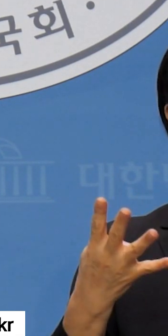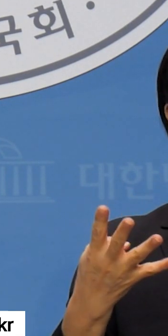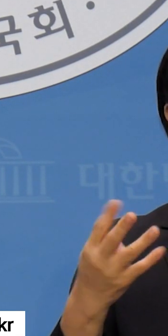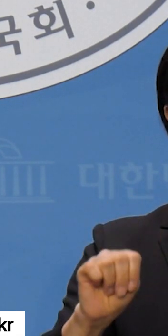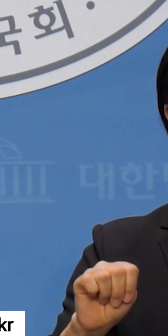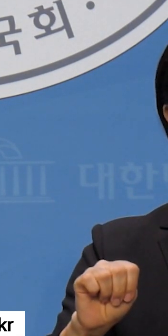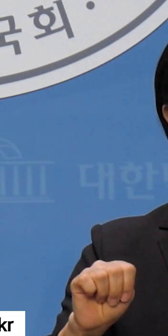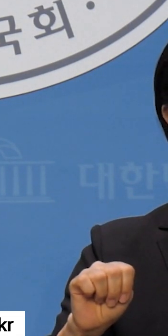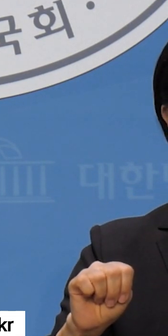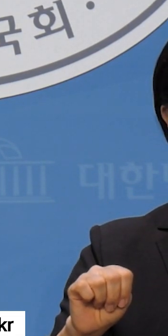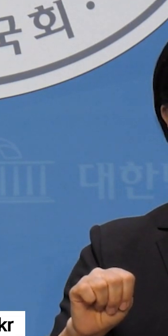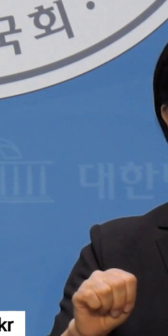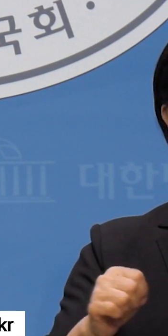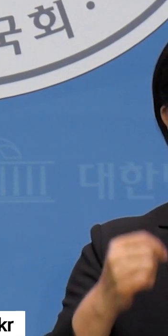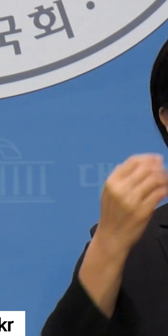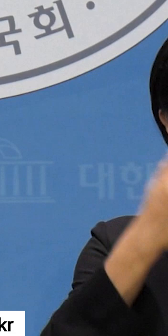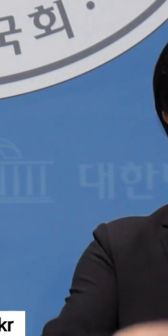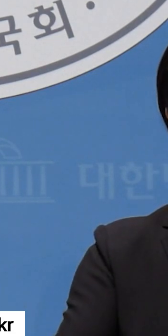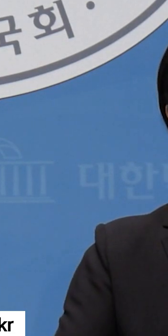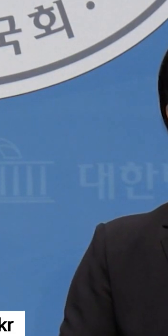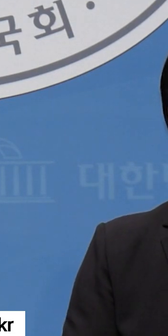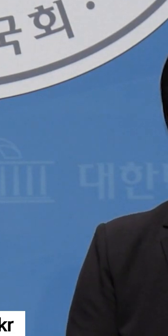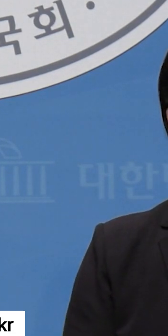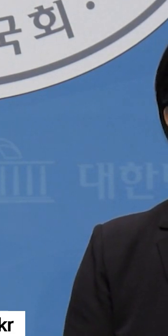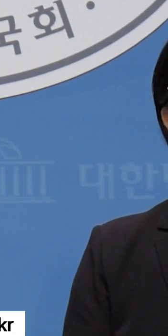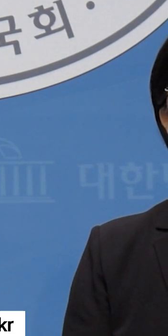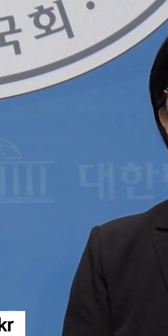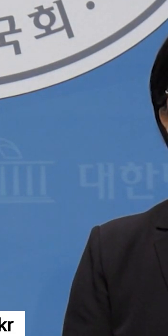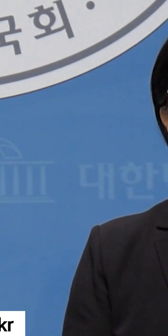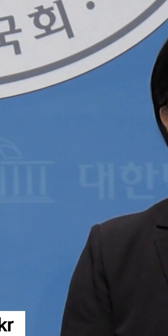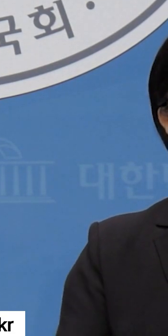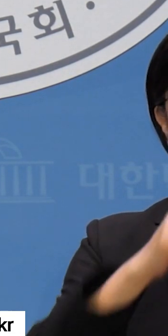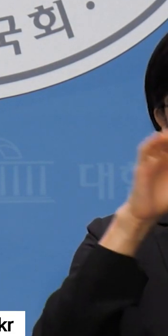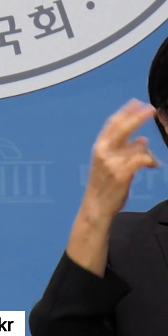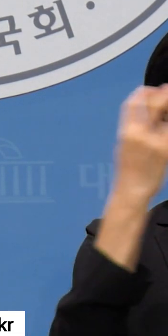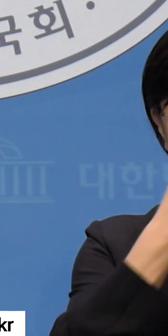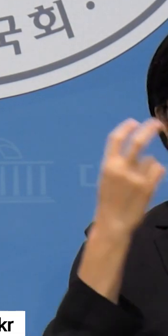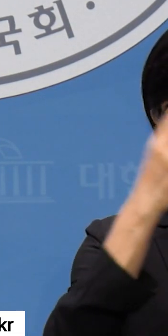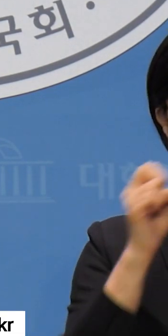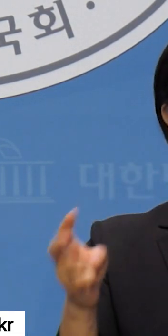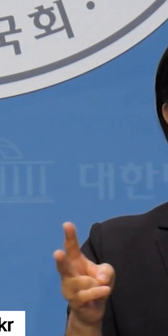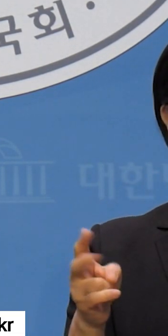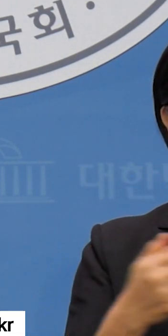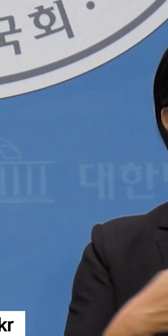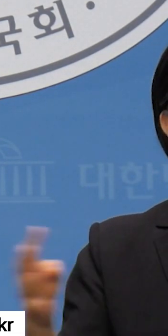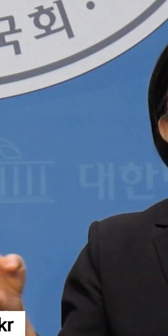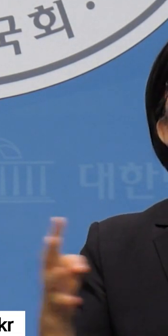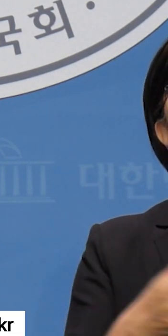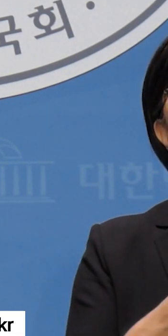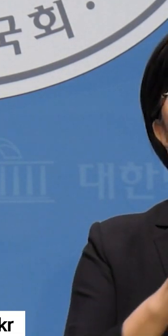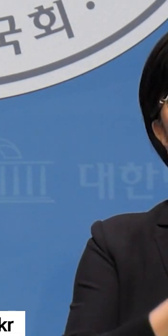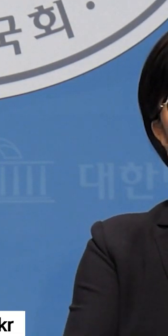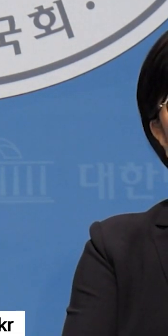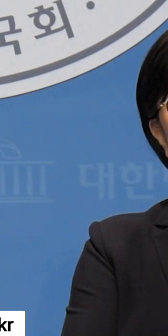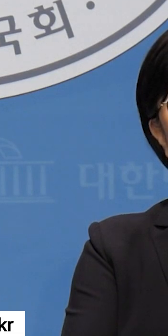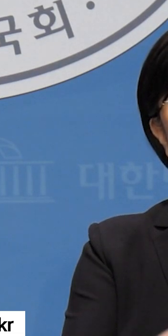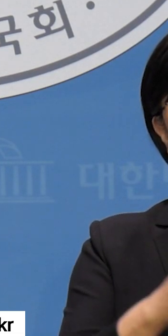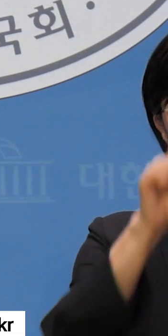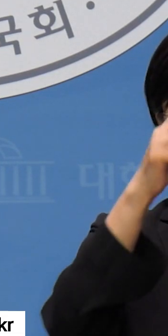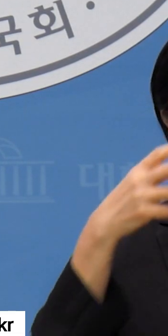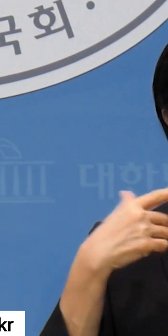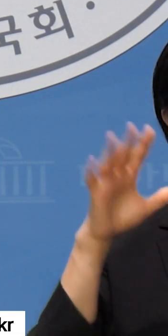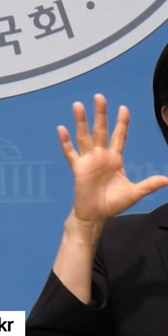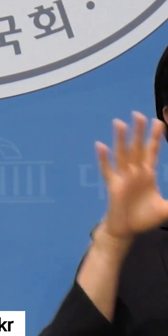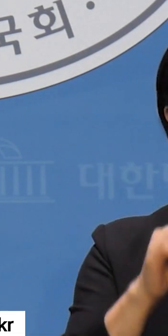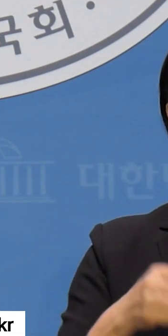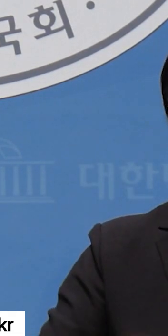2,400억 원을 일방적으로 전액 삭감했습니다. 예산안 심사는 여야가 합의 처리하는 것이 기본이며 정부의